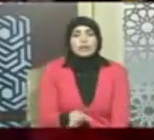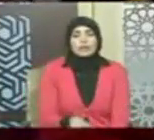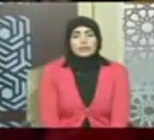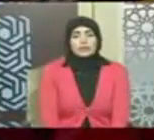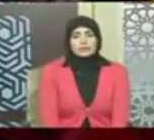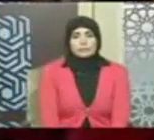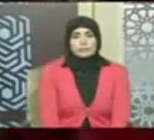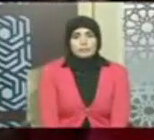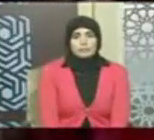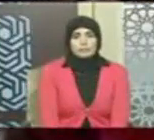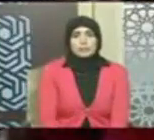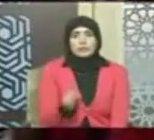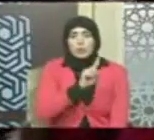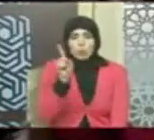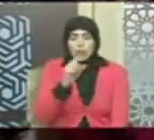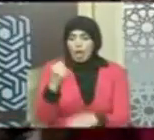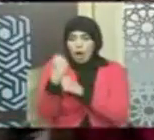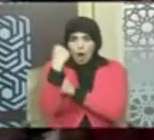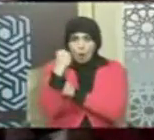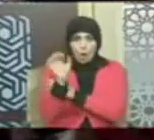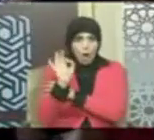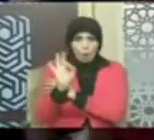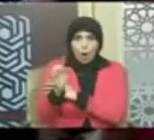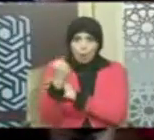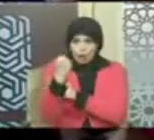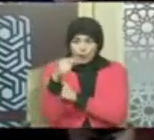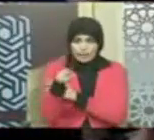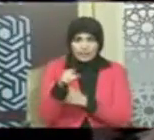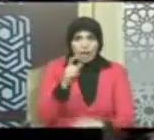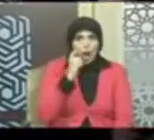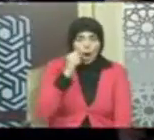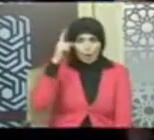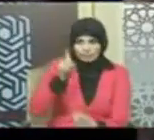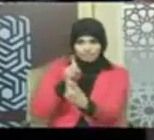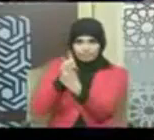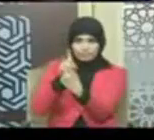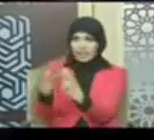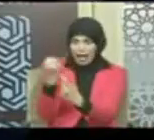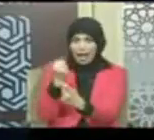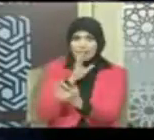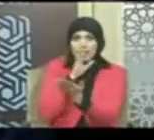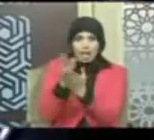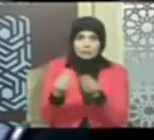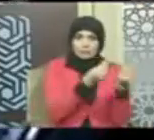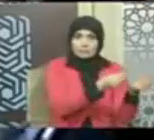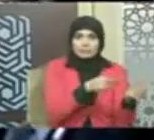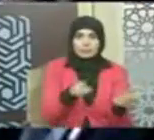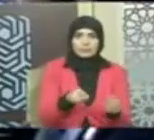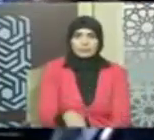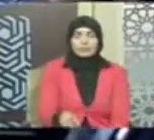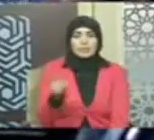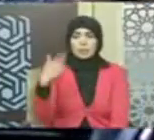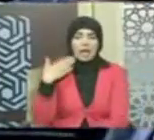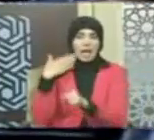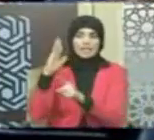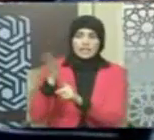وواليها، ولا القوي قويا، ولا القوي قويا رغم